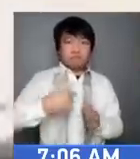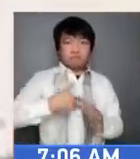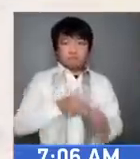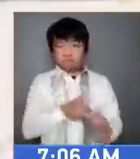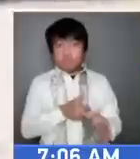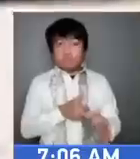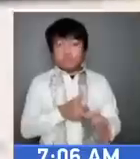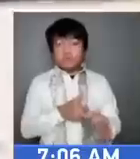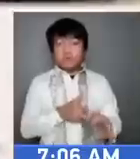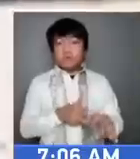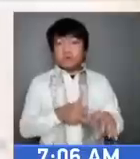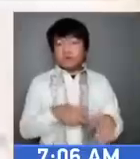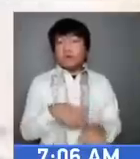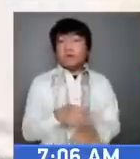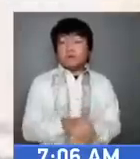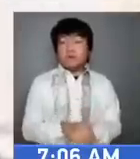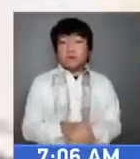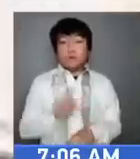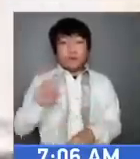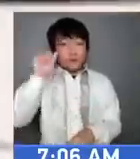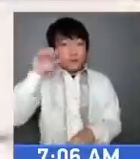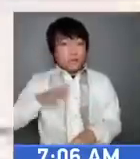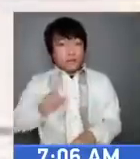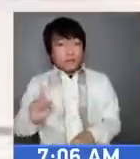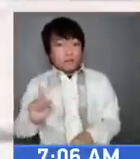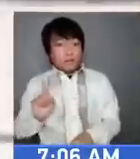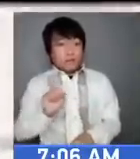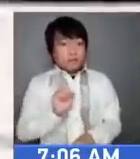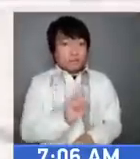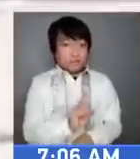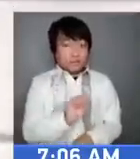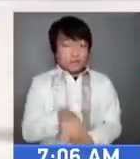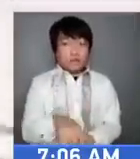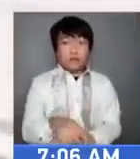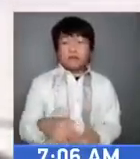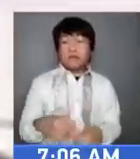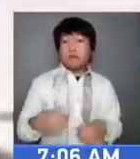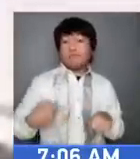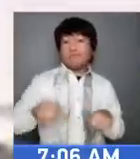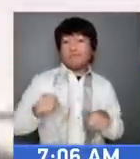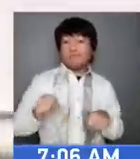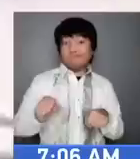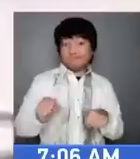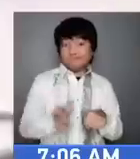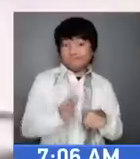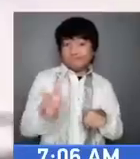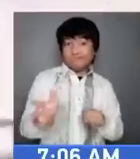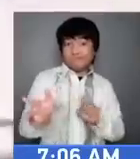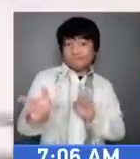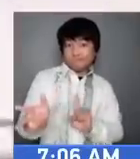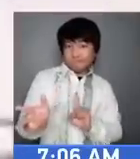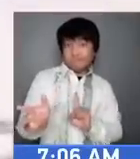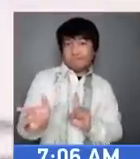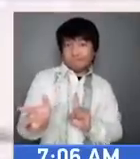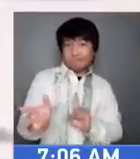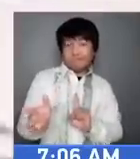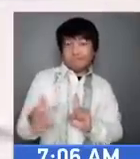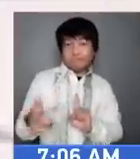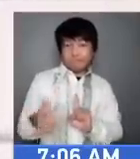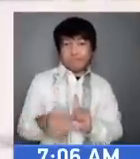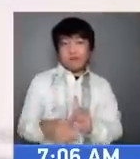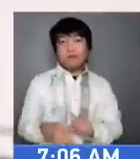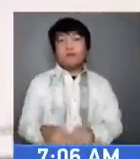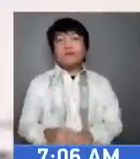lalaki papalapit sa mga sasakyan, umatras ng kaunti ang motorsiklo, may umangkas at saka umalis ang riding in tandem.